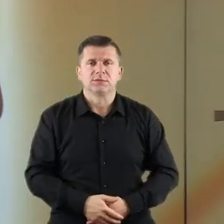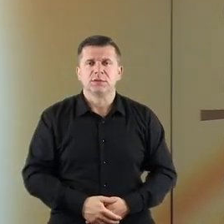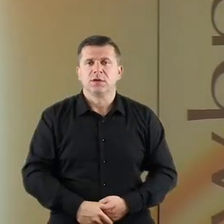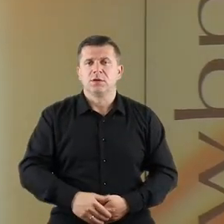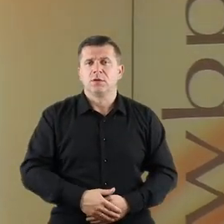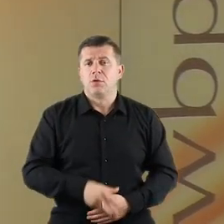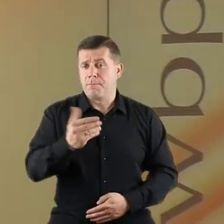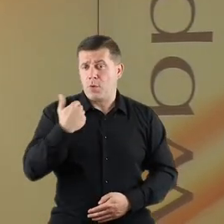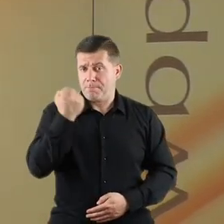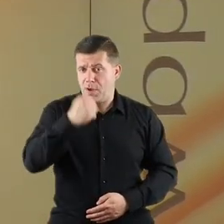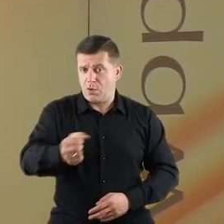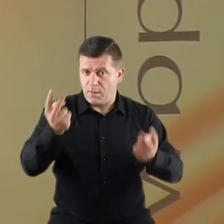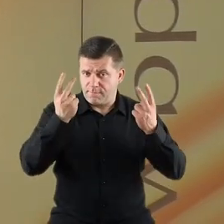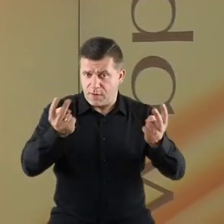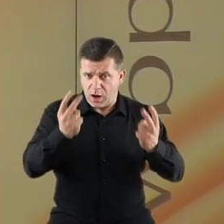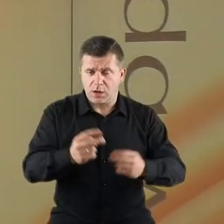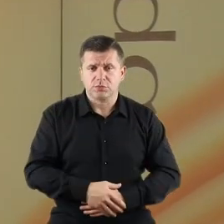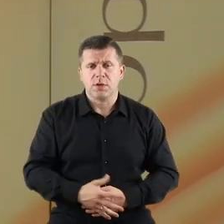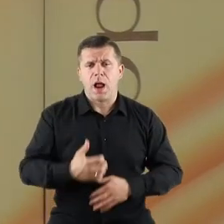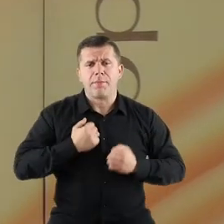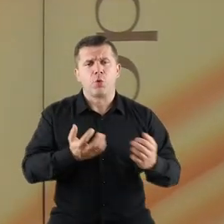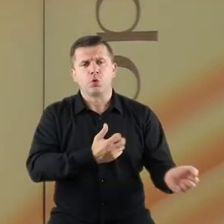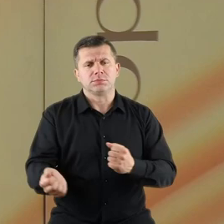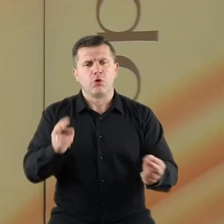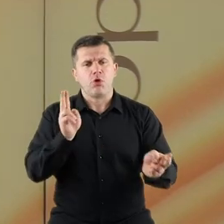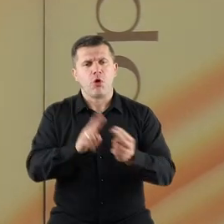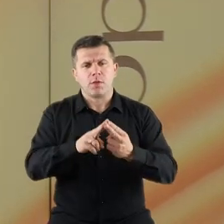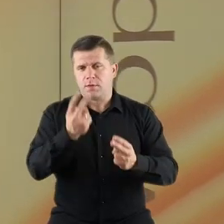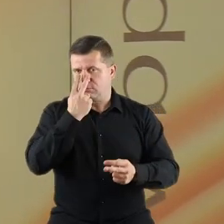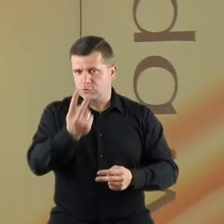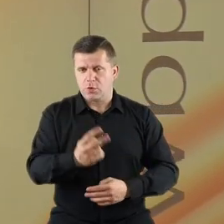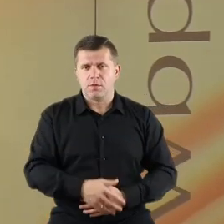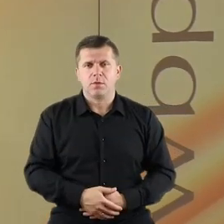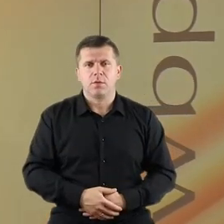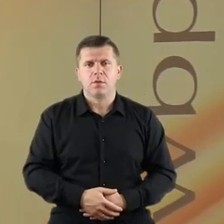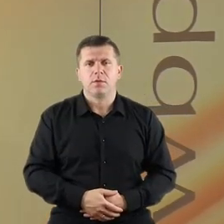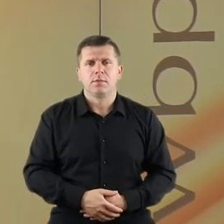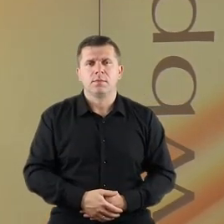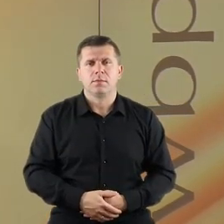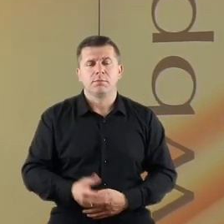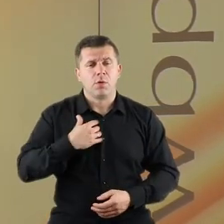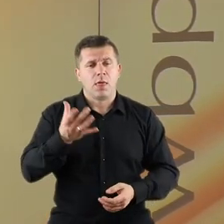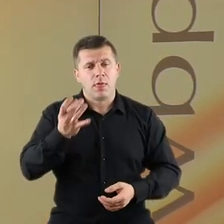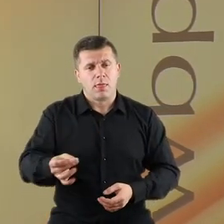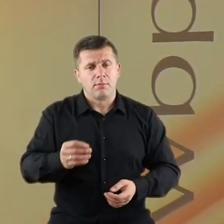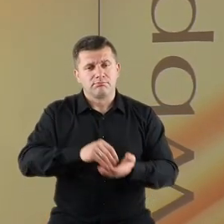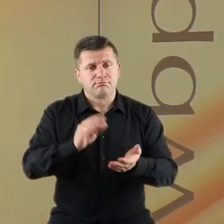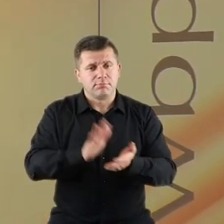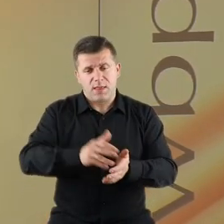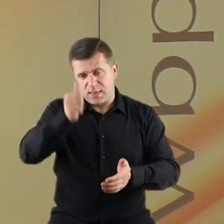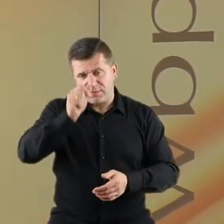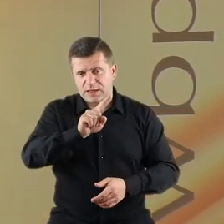bardzo ważne żeby nawiązywać kontakt wzrokowy skoro zostało to utrwalone w nazwie po prostu źrenice